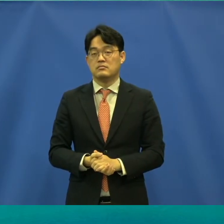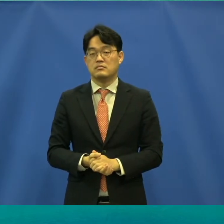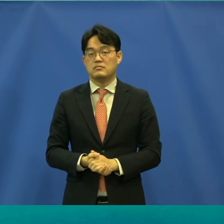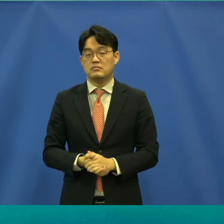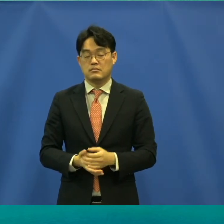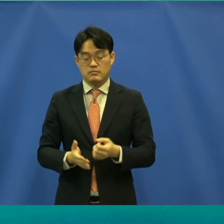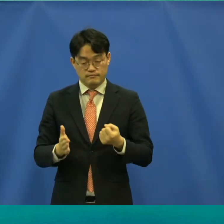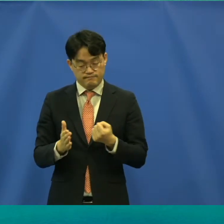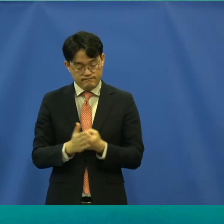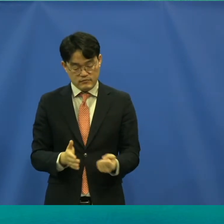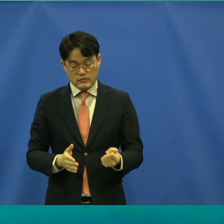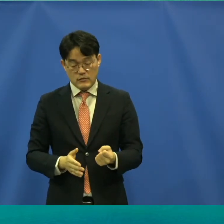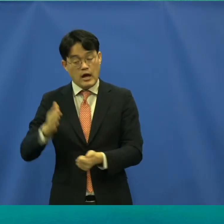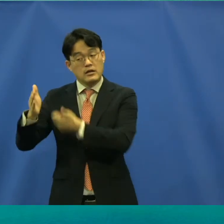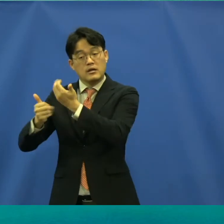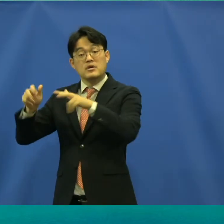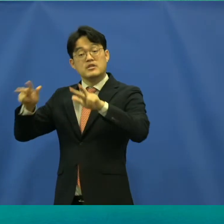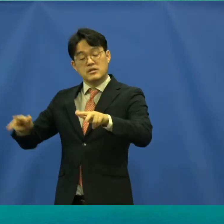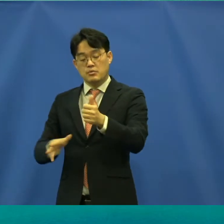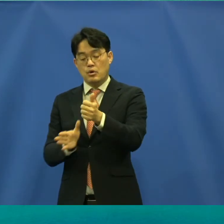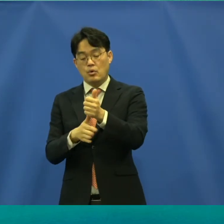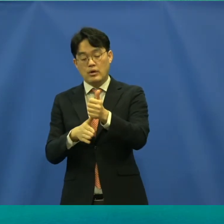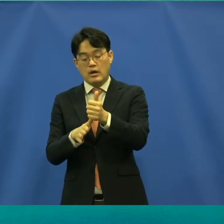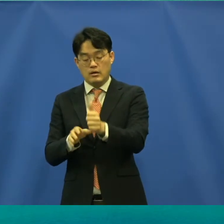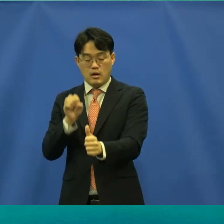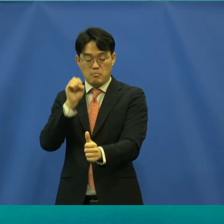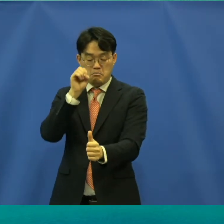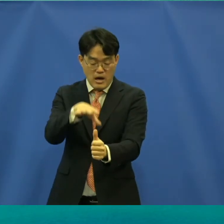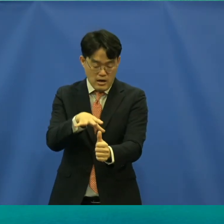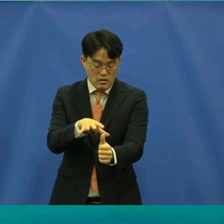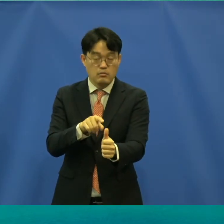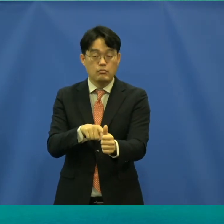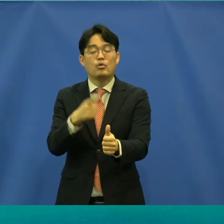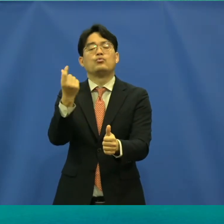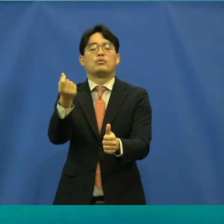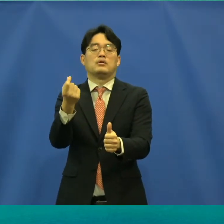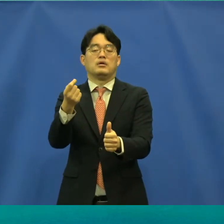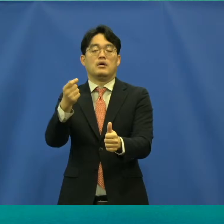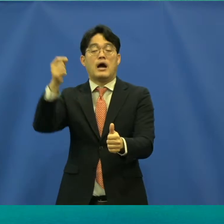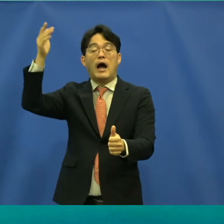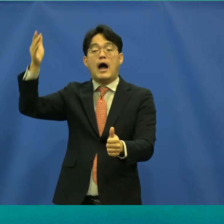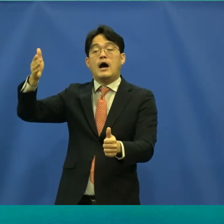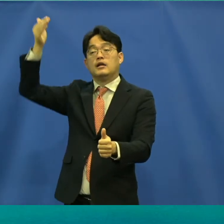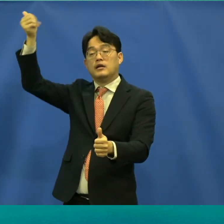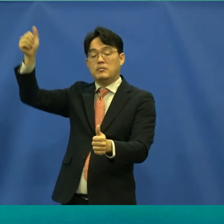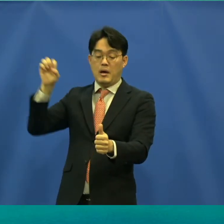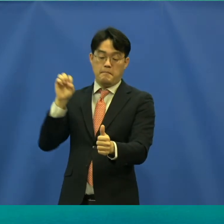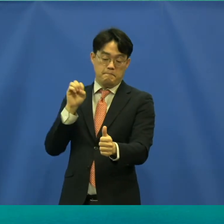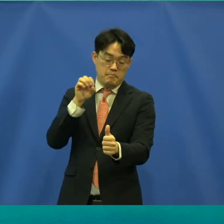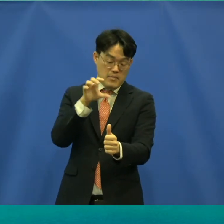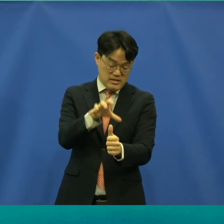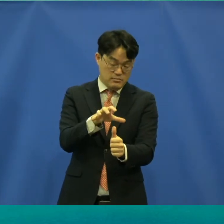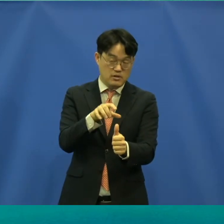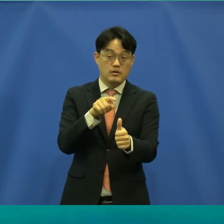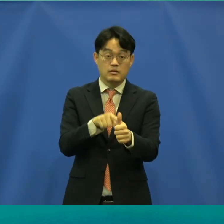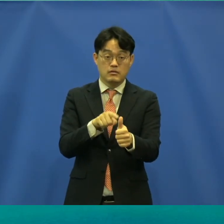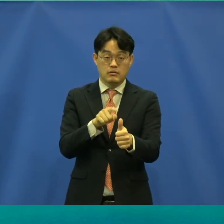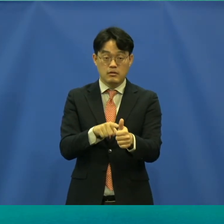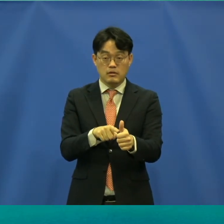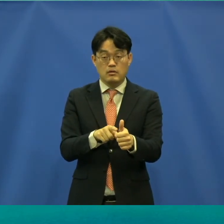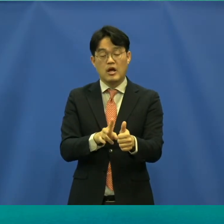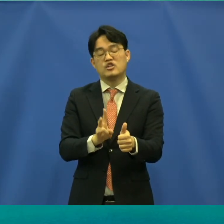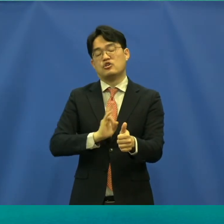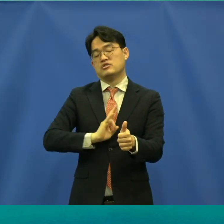요나를 이상한 사람으로 몰아버리면 안 돼요. 요나가 하나님의 말씀을 들었다는 것, 최소한 그는